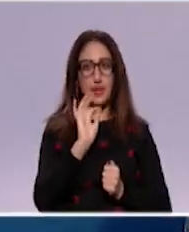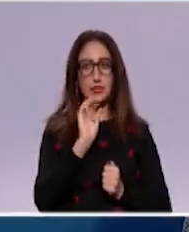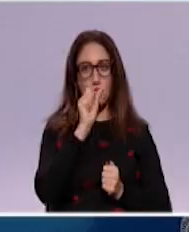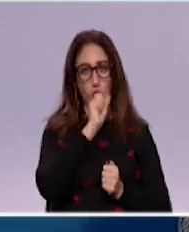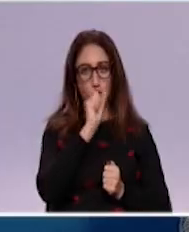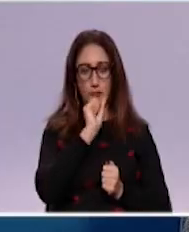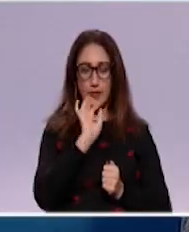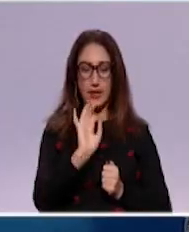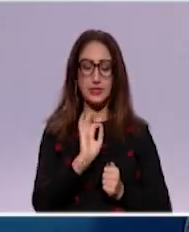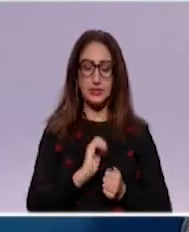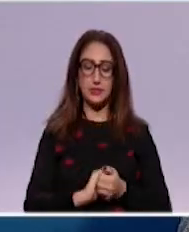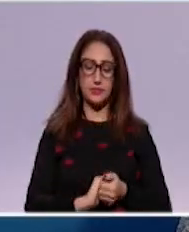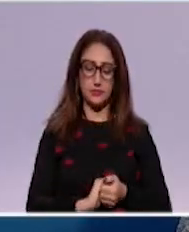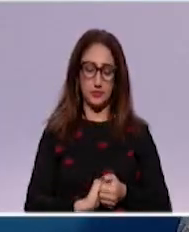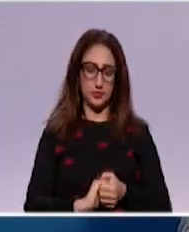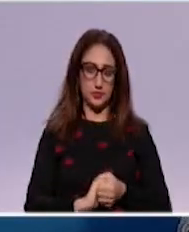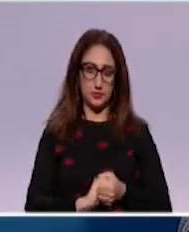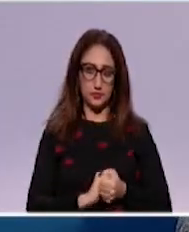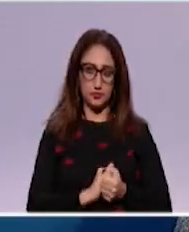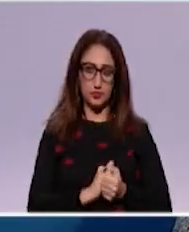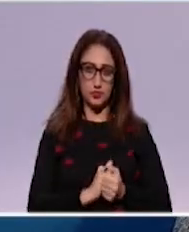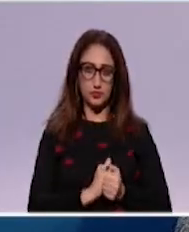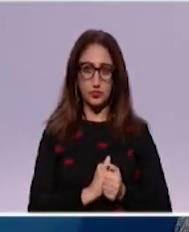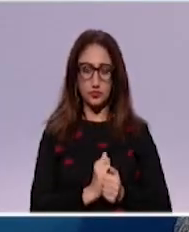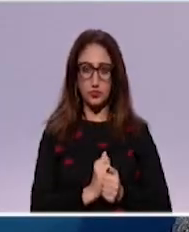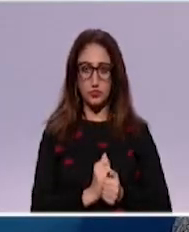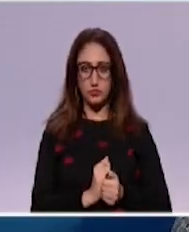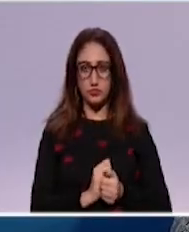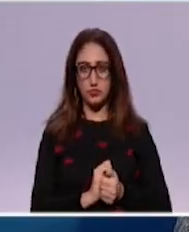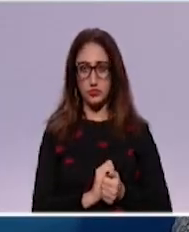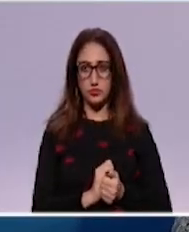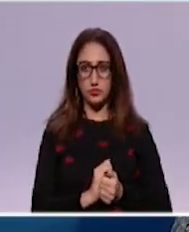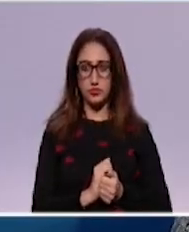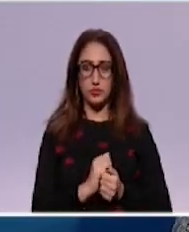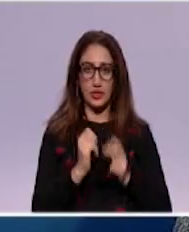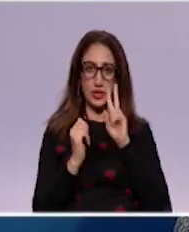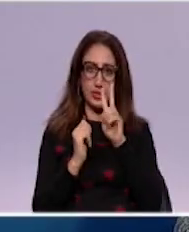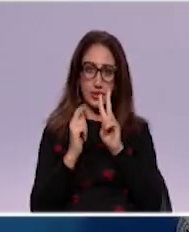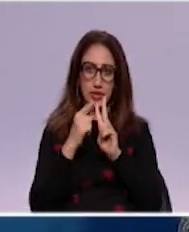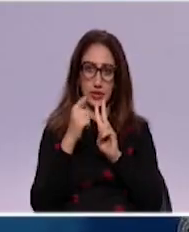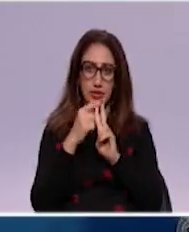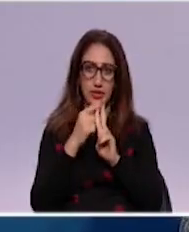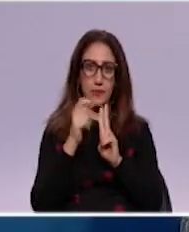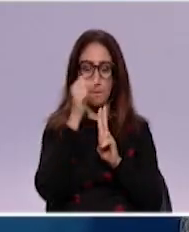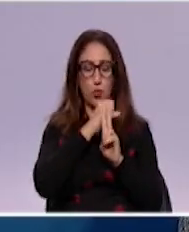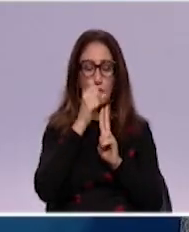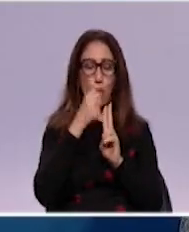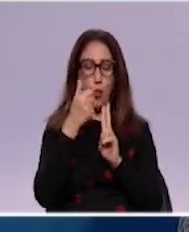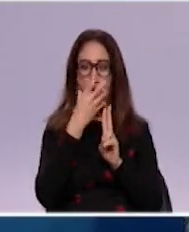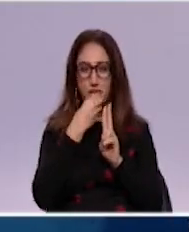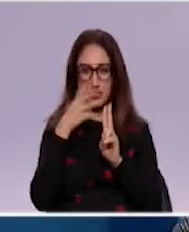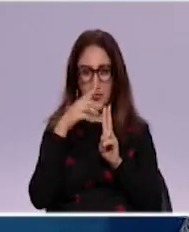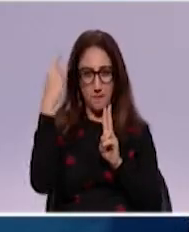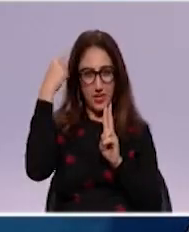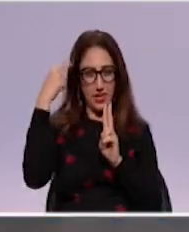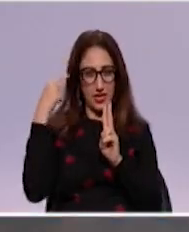يكون مطرب طبعا طبعا وفي على فكره اوكا واورتيجا مطربين كويسين جدا وخدوا